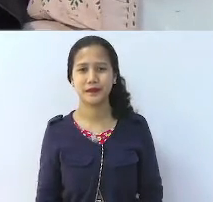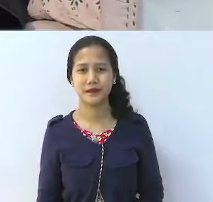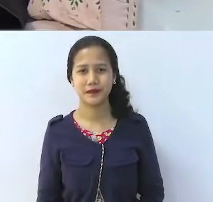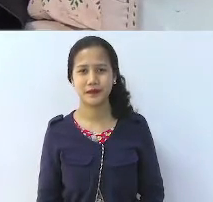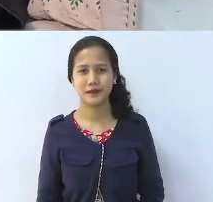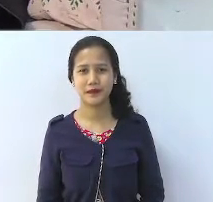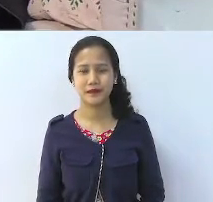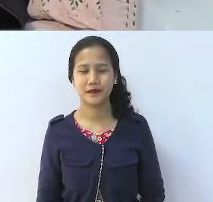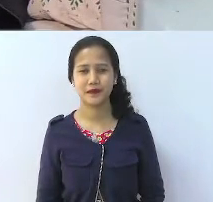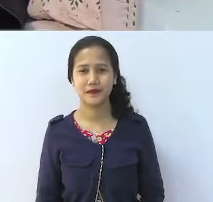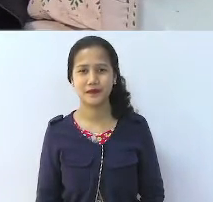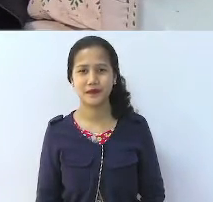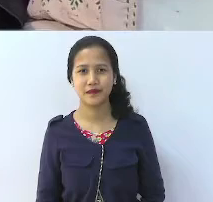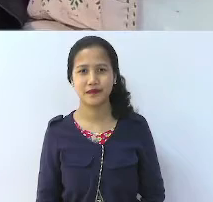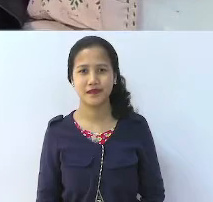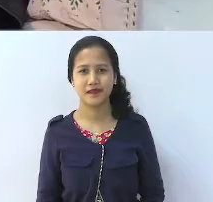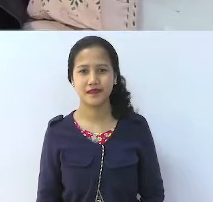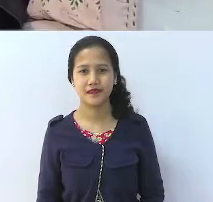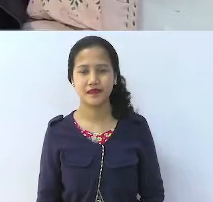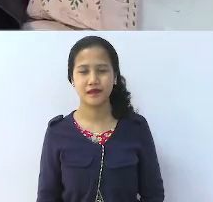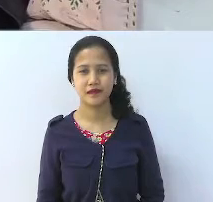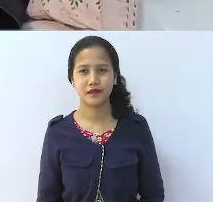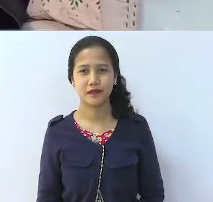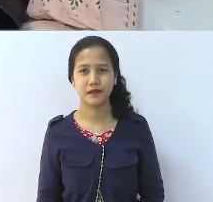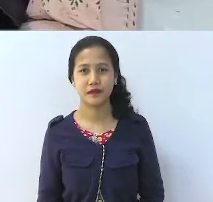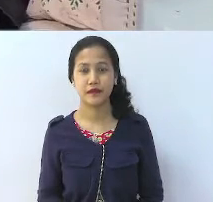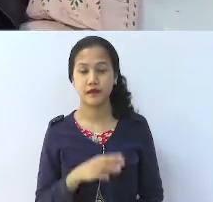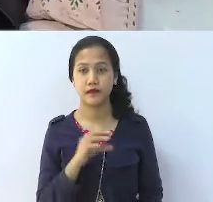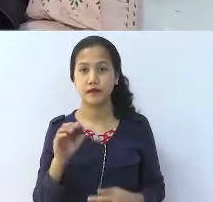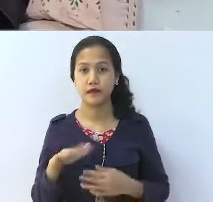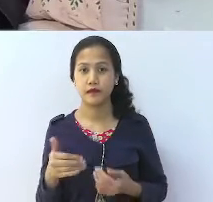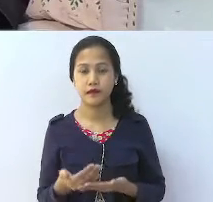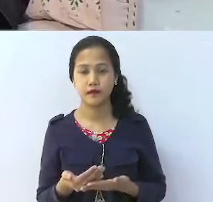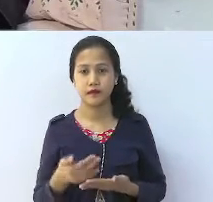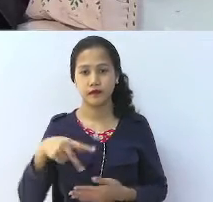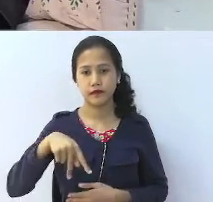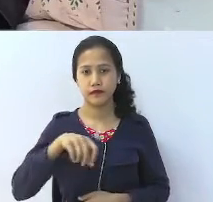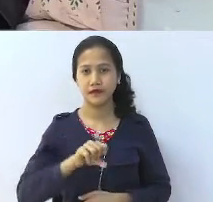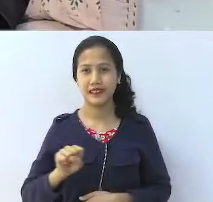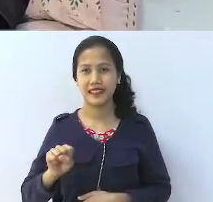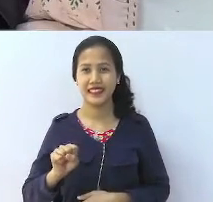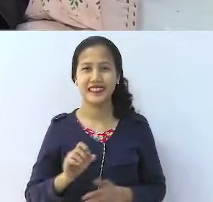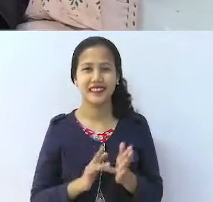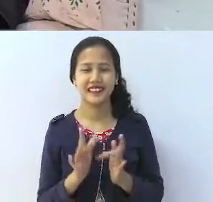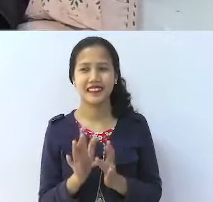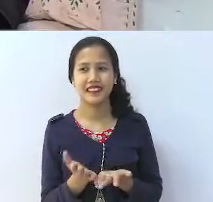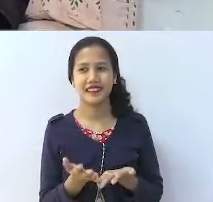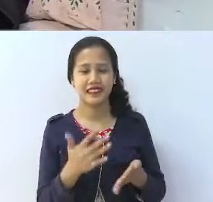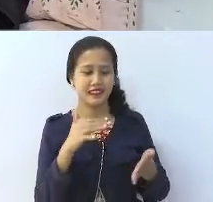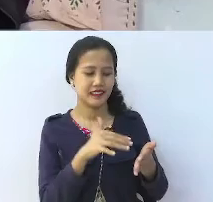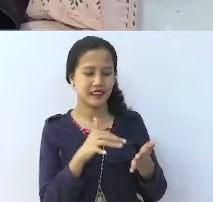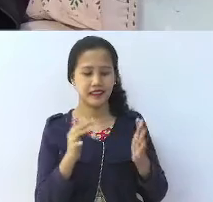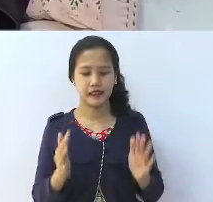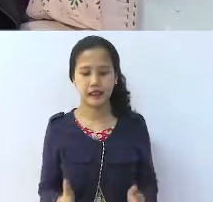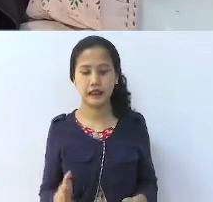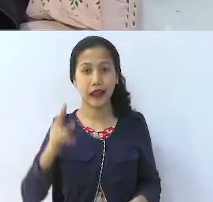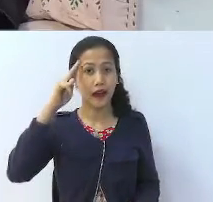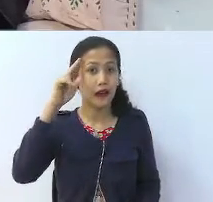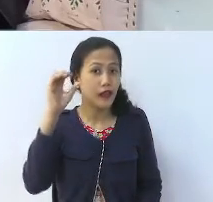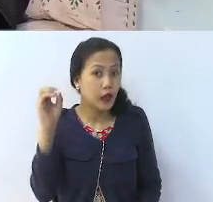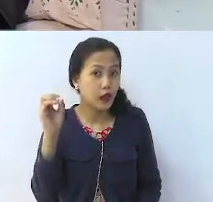nga. Itcha mo na dito yan kasi. Pag ano naman, oo. Atalugin natin. Diyos. Yan, oo. Ma'am Jovi Flumentira, one of your